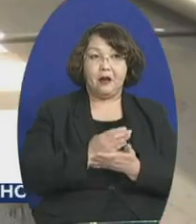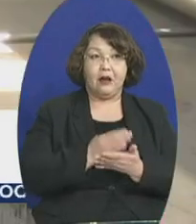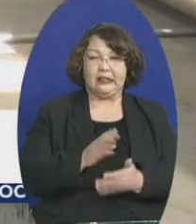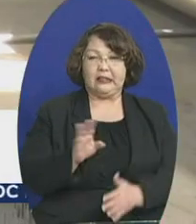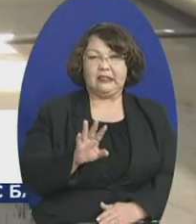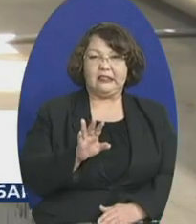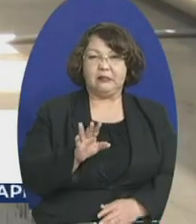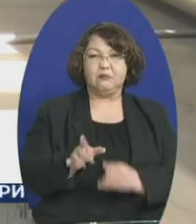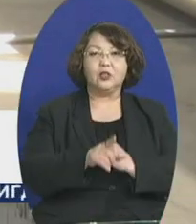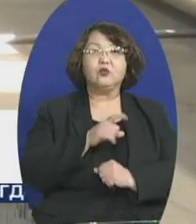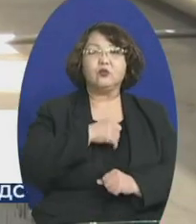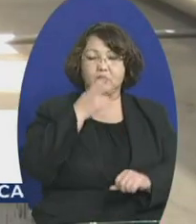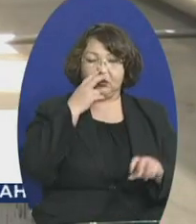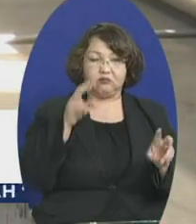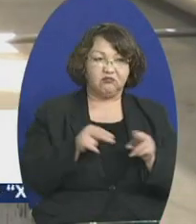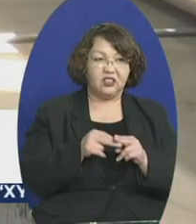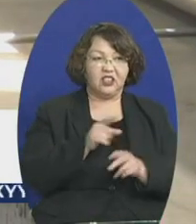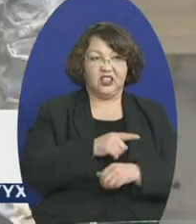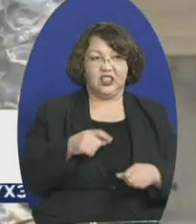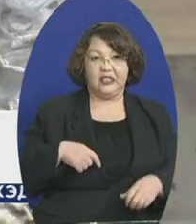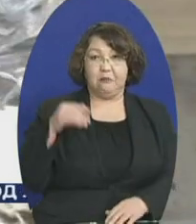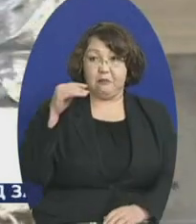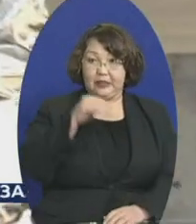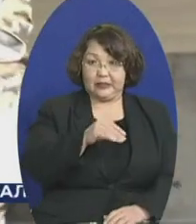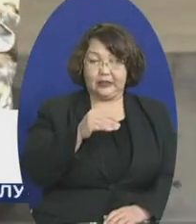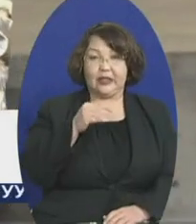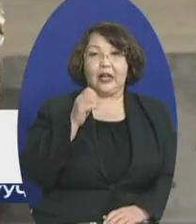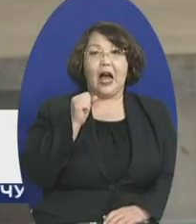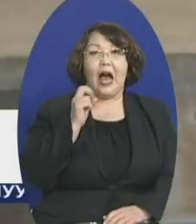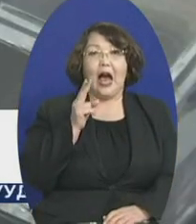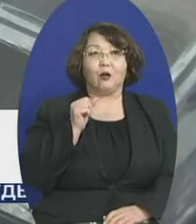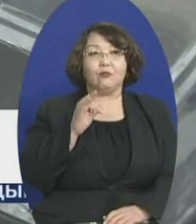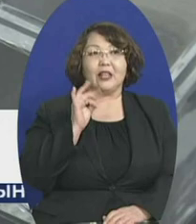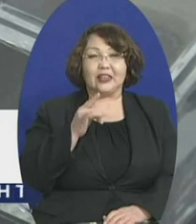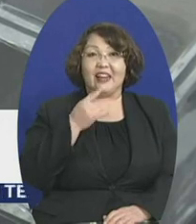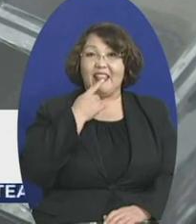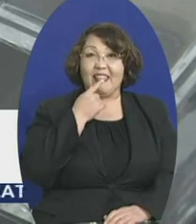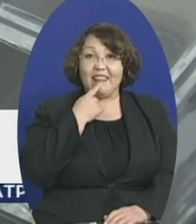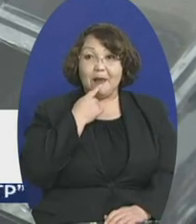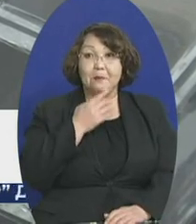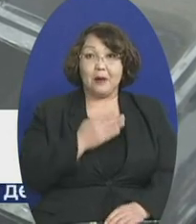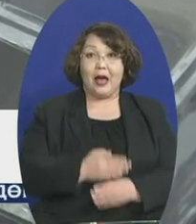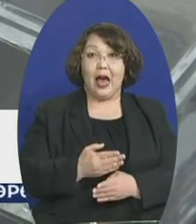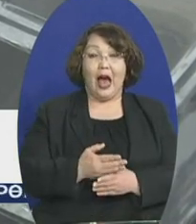дүгнжээ. Тиймээс иргэд ашиглалтаас гарсан автомашины аккумулятор болон батарейг хураа авч байгаа